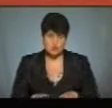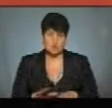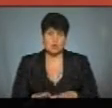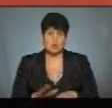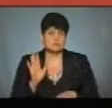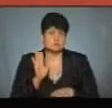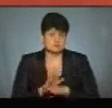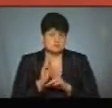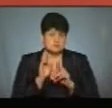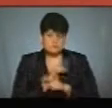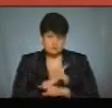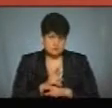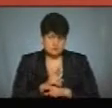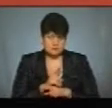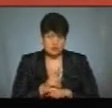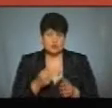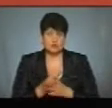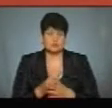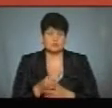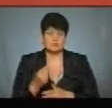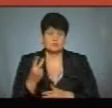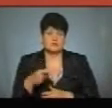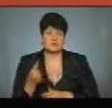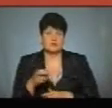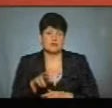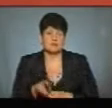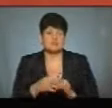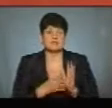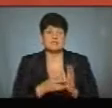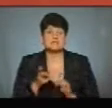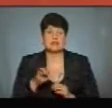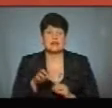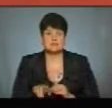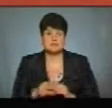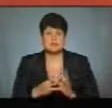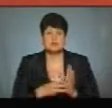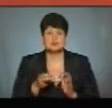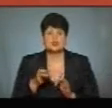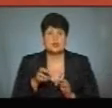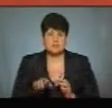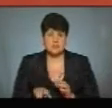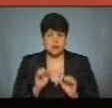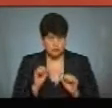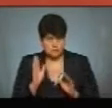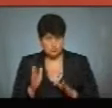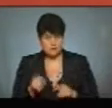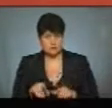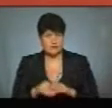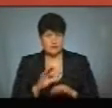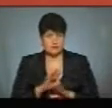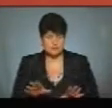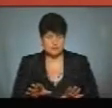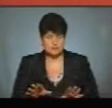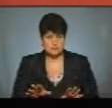указ неконституційний до 21 липня, а, наприклад, 19 липня чи 18 липня, може бути так, що виборів таке